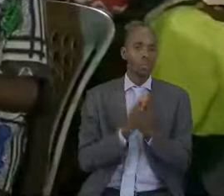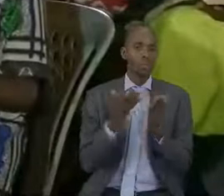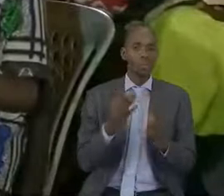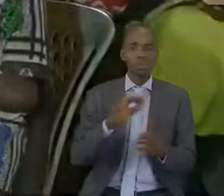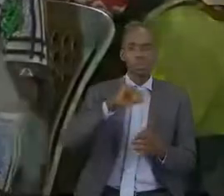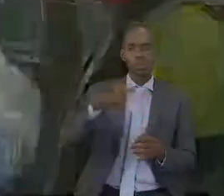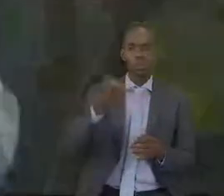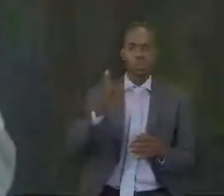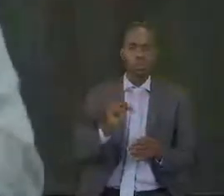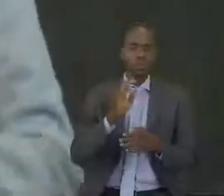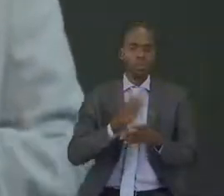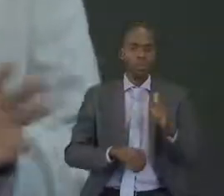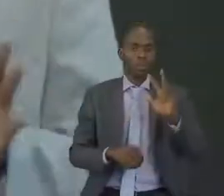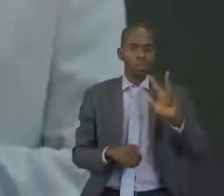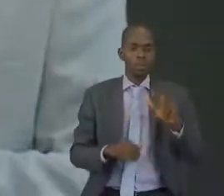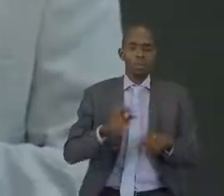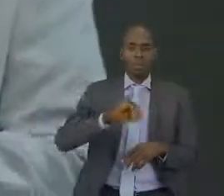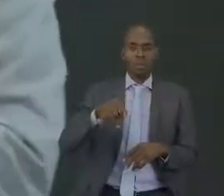Jean 3.